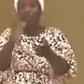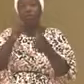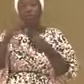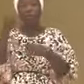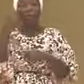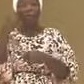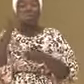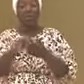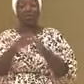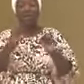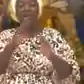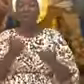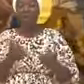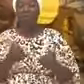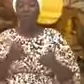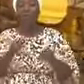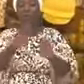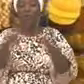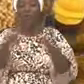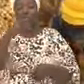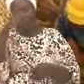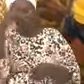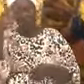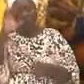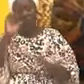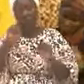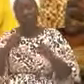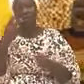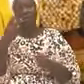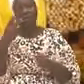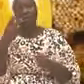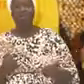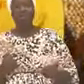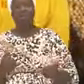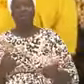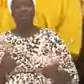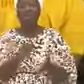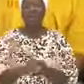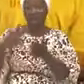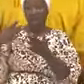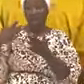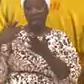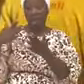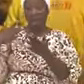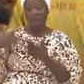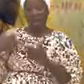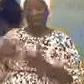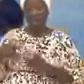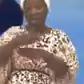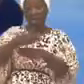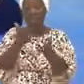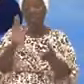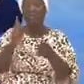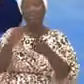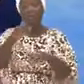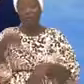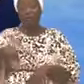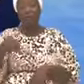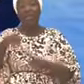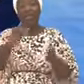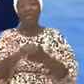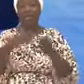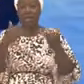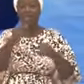mais la touvre y tu peux voir ce que va avoir les formations à tes pieds maintenant tout peut